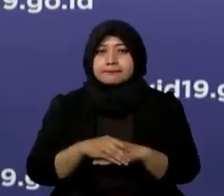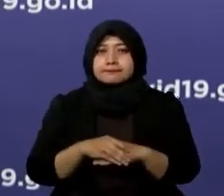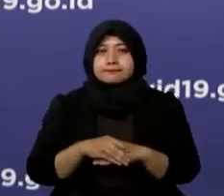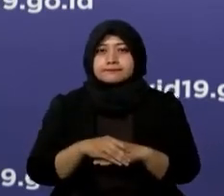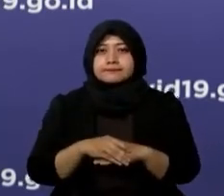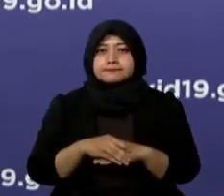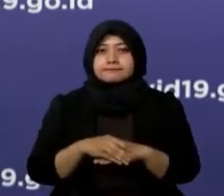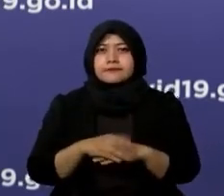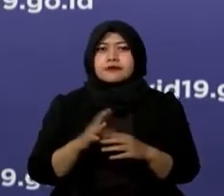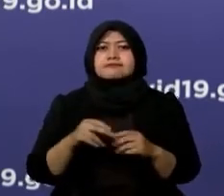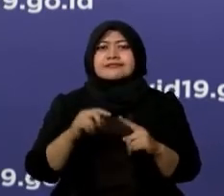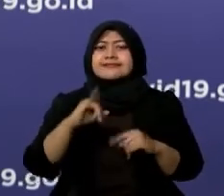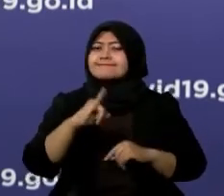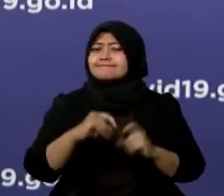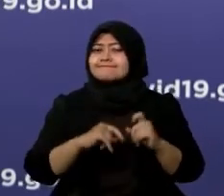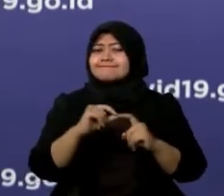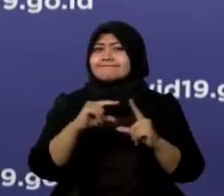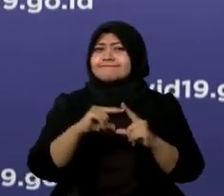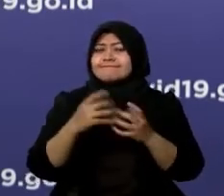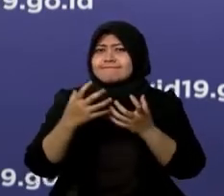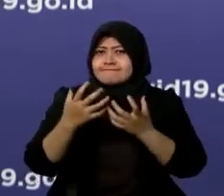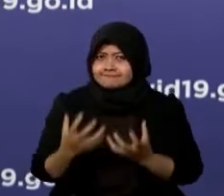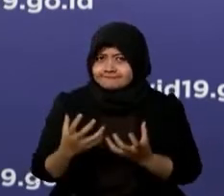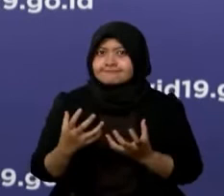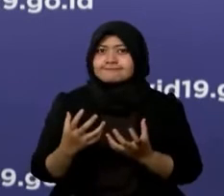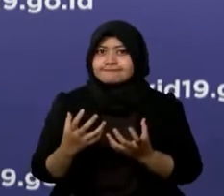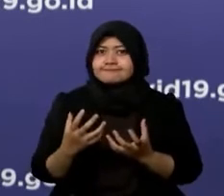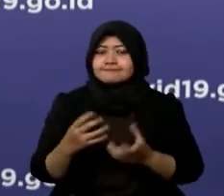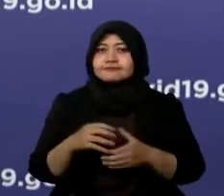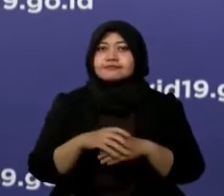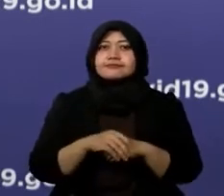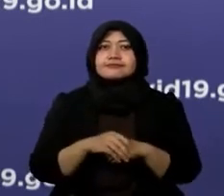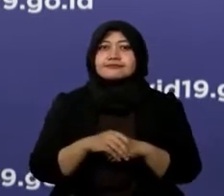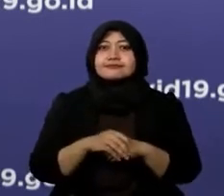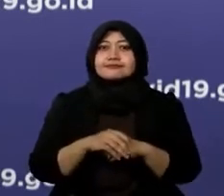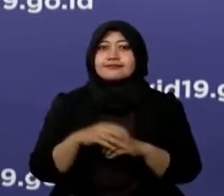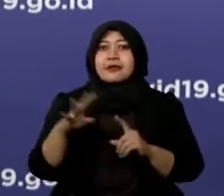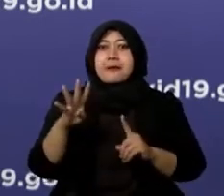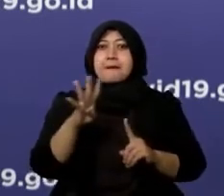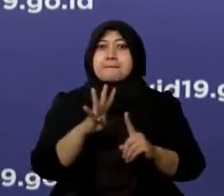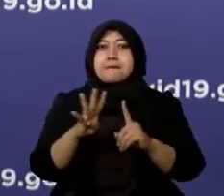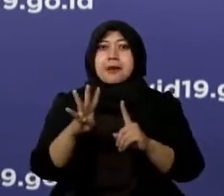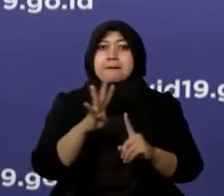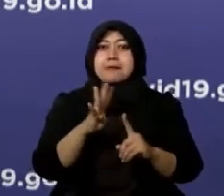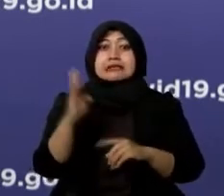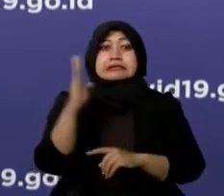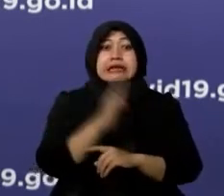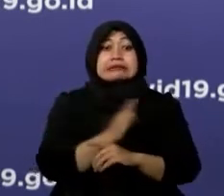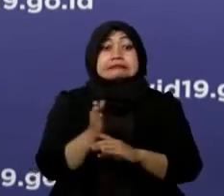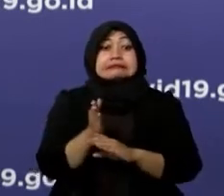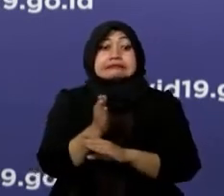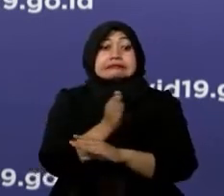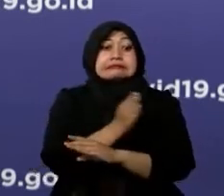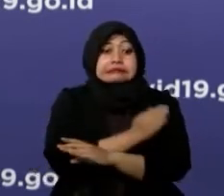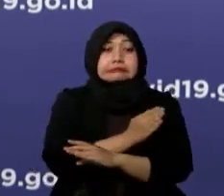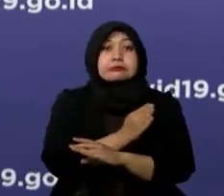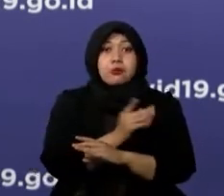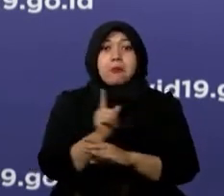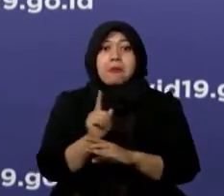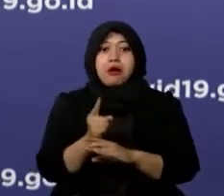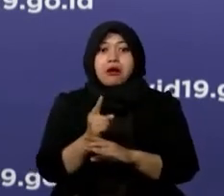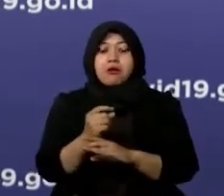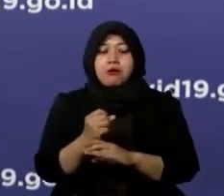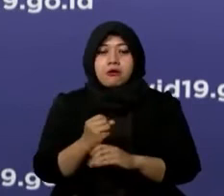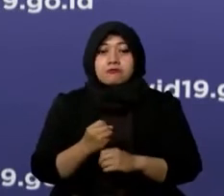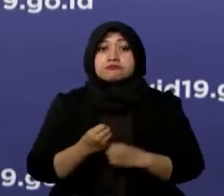yang akut, dan dalam 14 hari terakhir sebelum timbulnya gejala